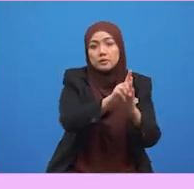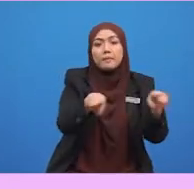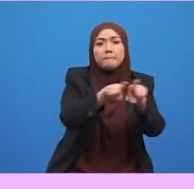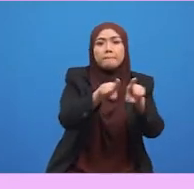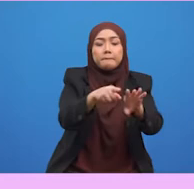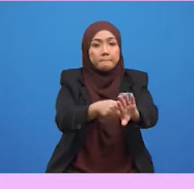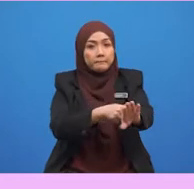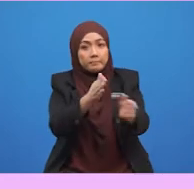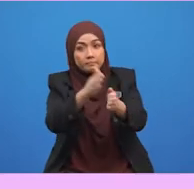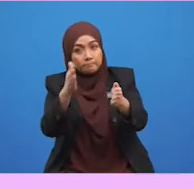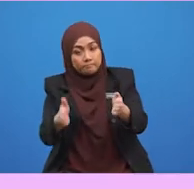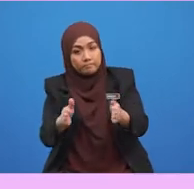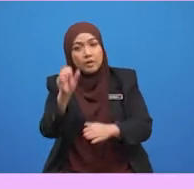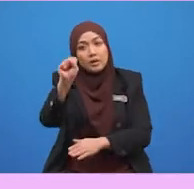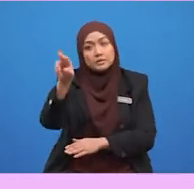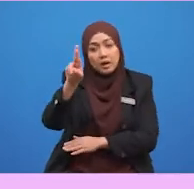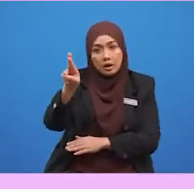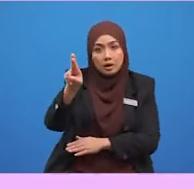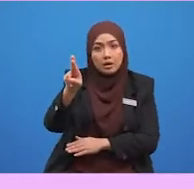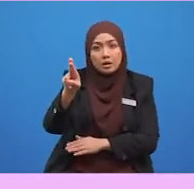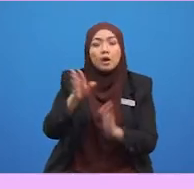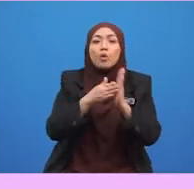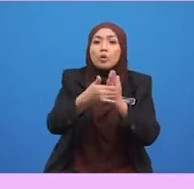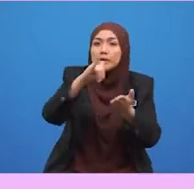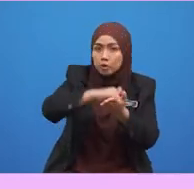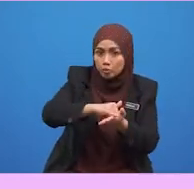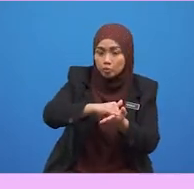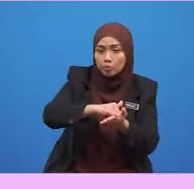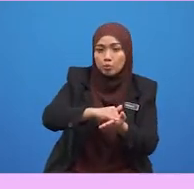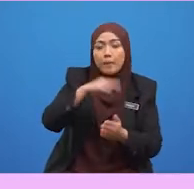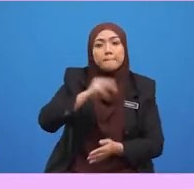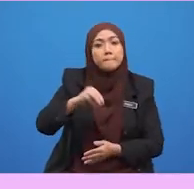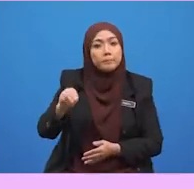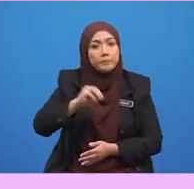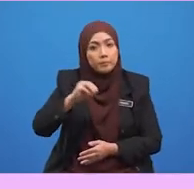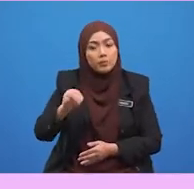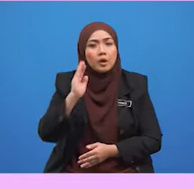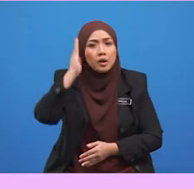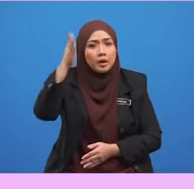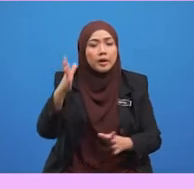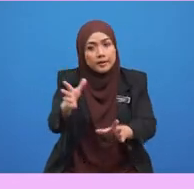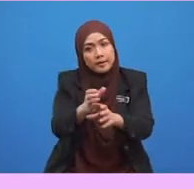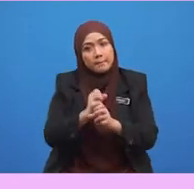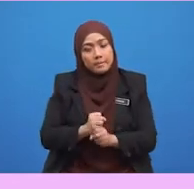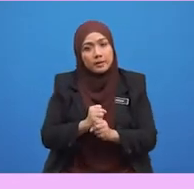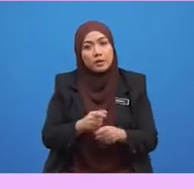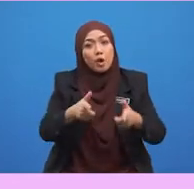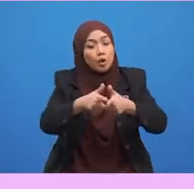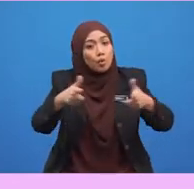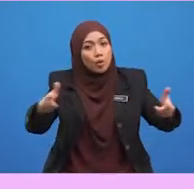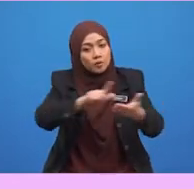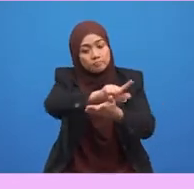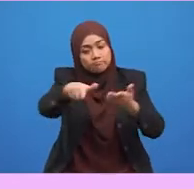dengan panjang sisi SR. Oleh itu, murid-murid akan perolehi